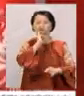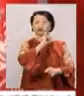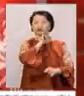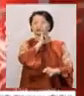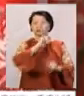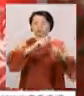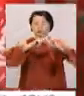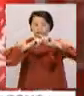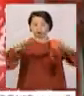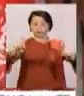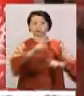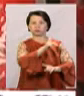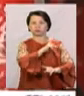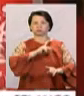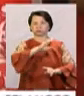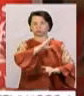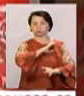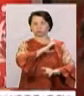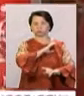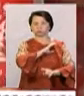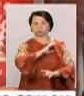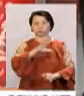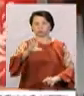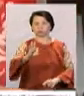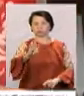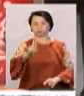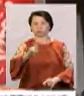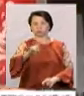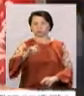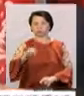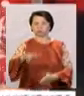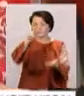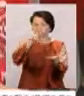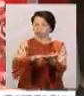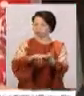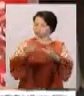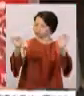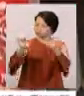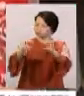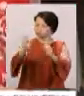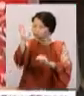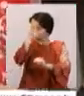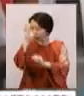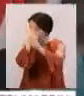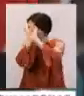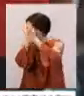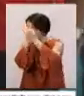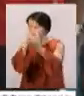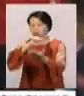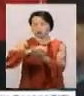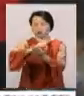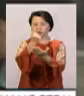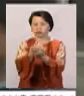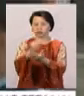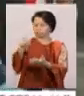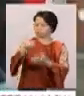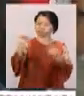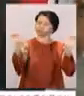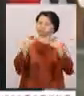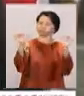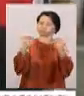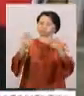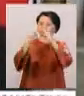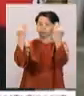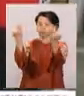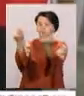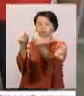Ketua Polis Negara Tan Sri Muhammad Fuzi Harun mengesahkan tiada intipan dilakukan terhadap akaun media sosial anggota